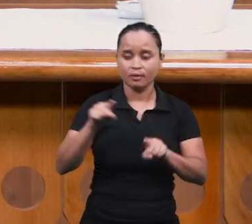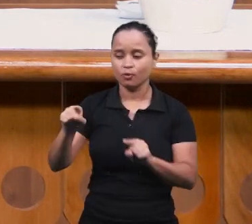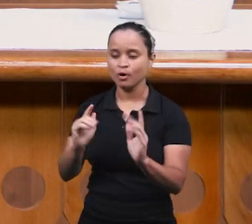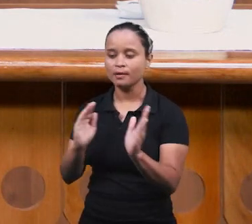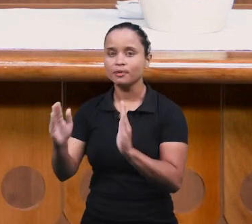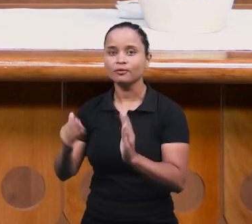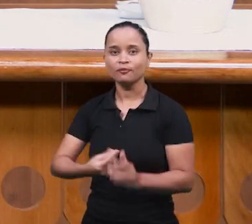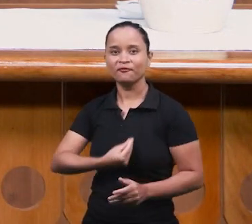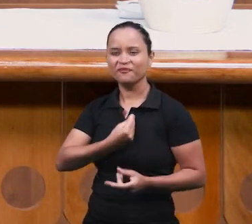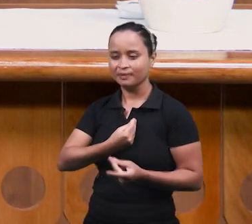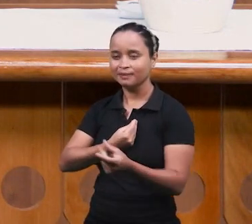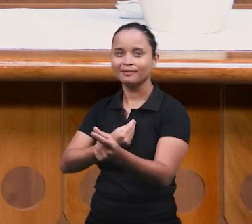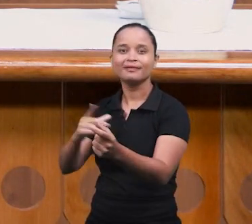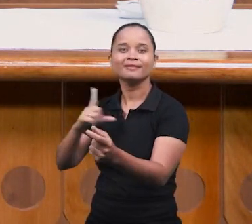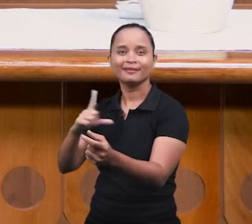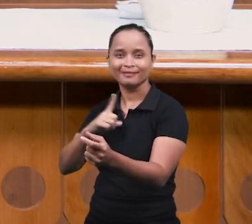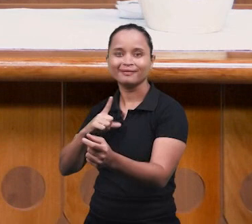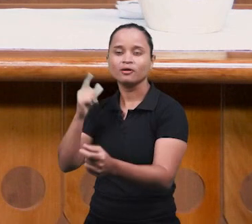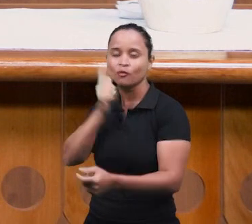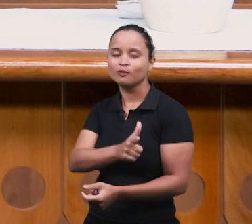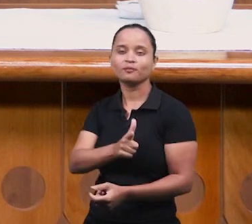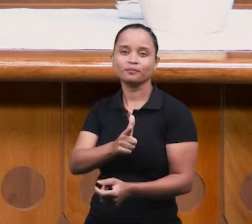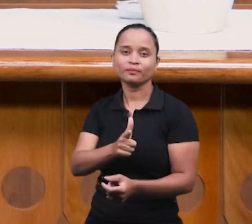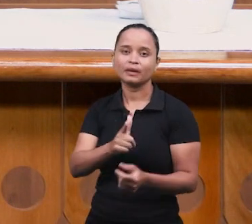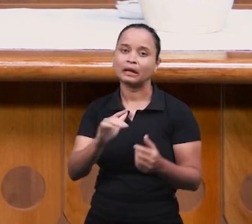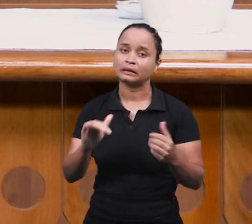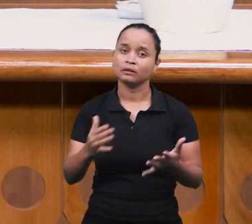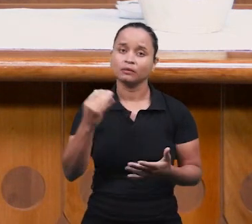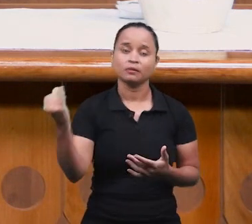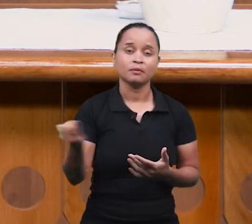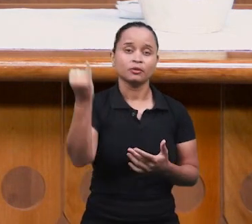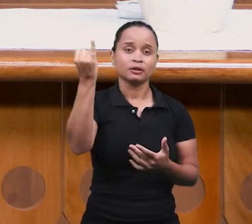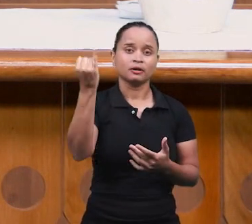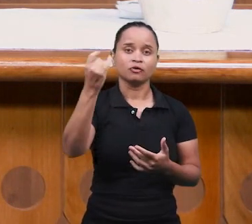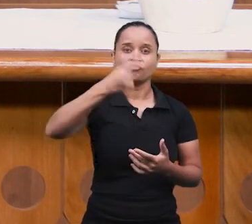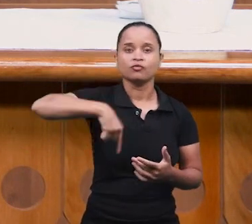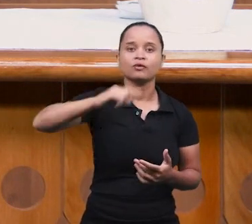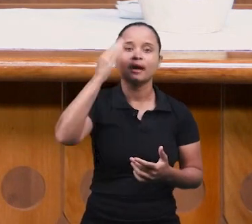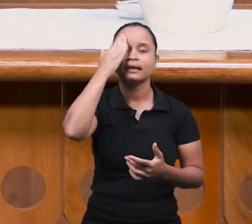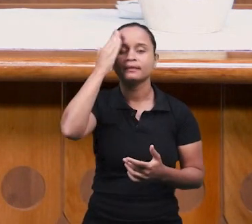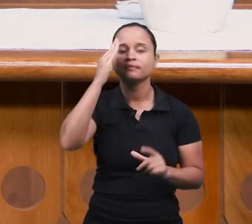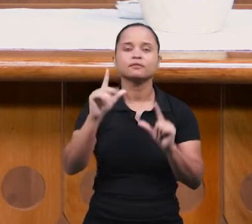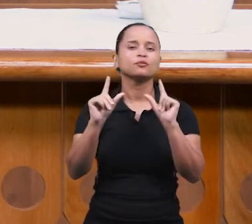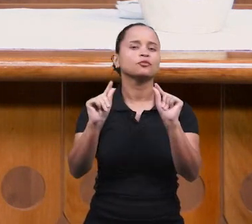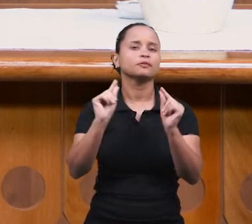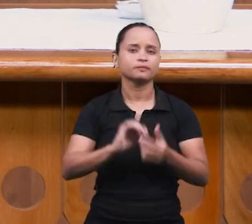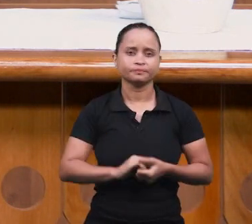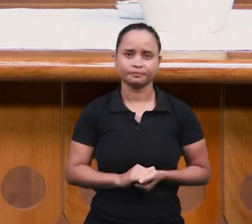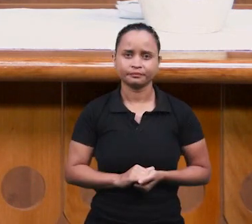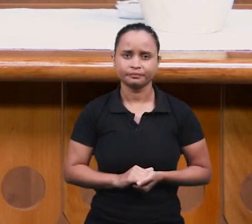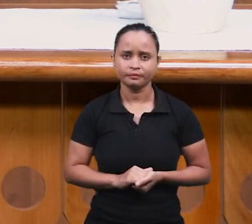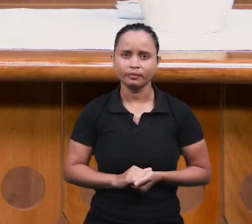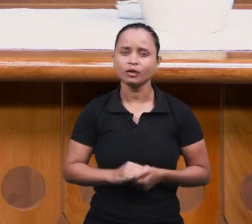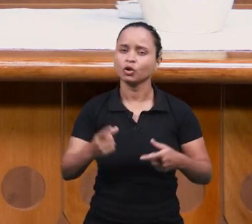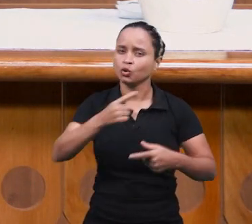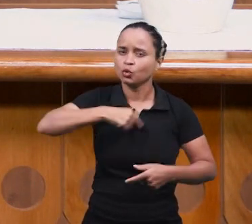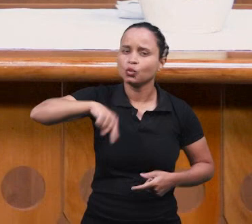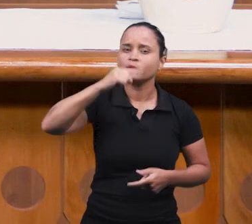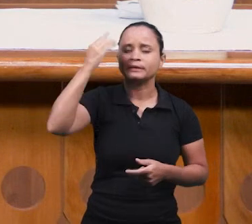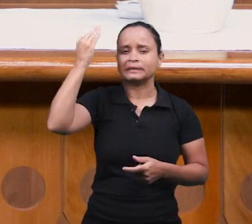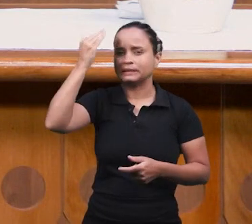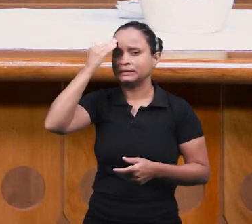prions sans cesse. Beaucoup de sujets de prière que nous recevons afin que le Seigneur puisse nous délivrer de